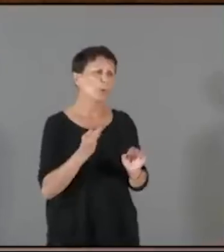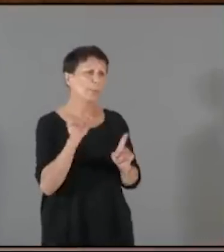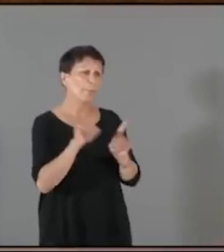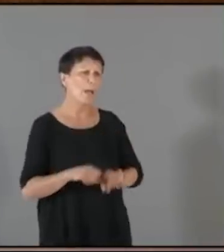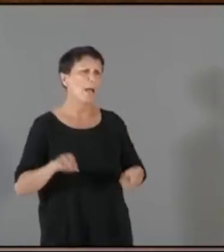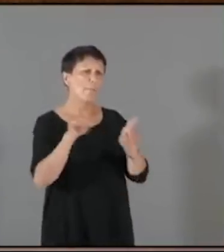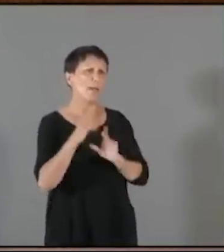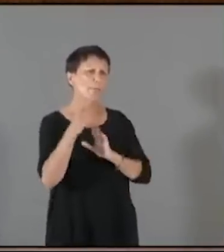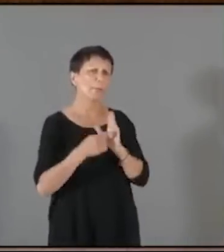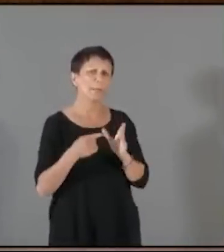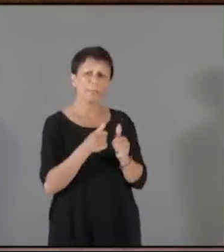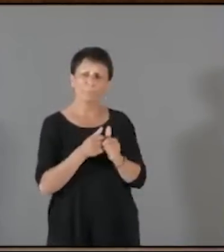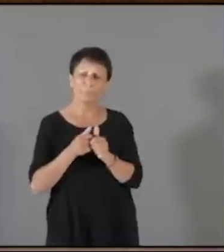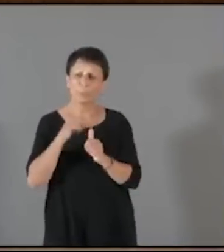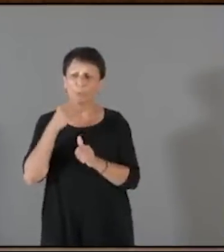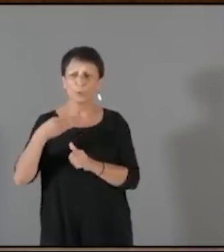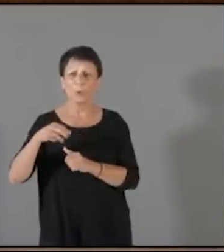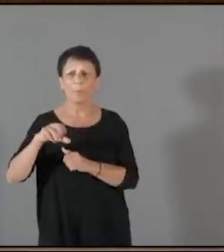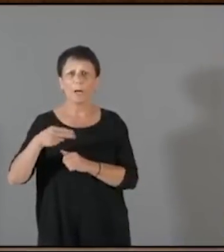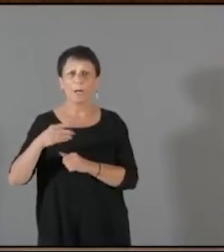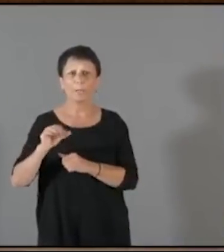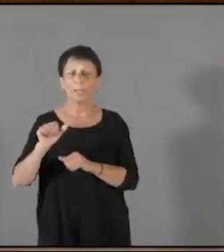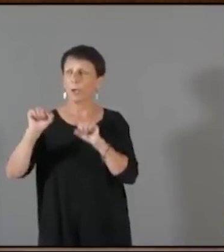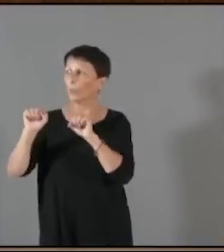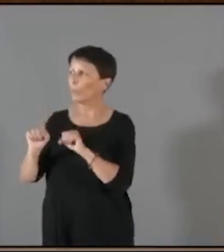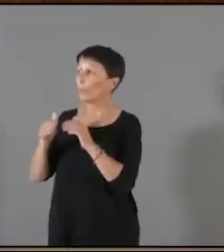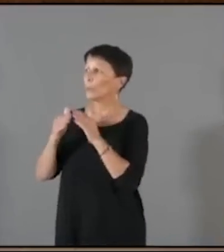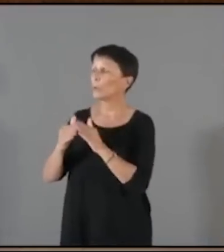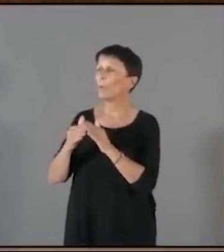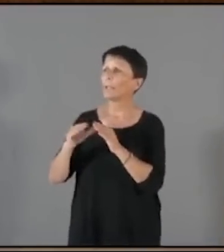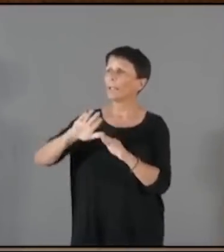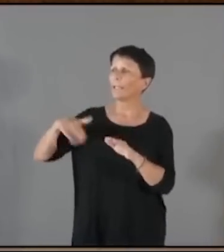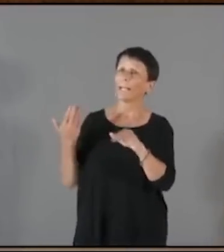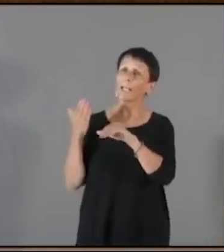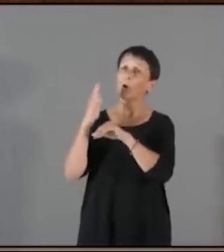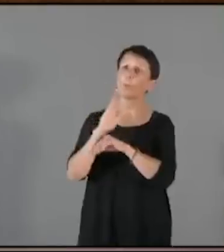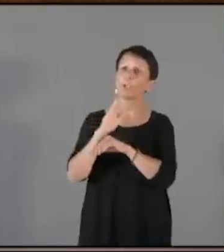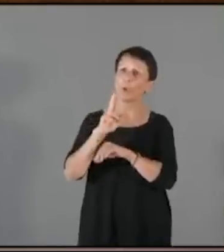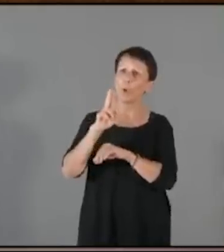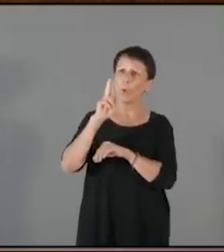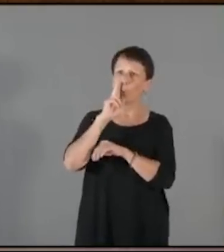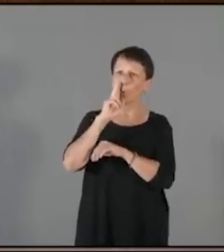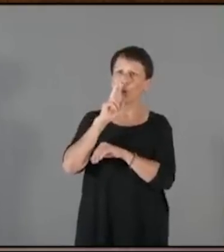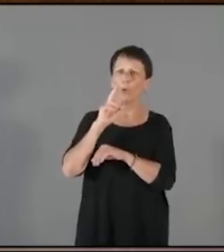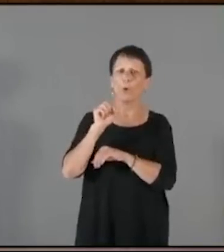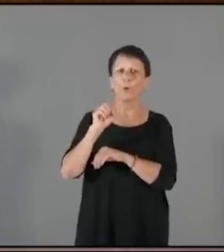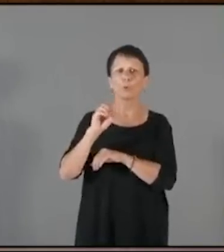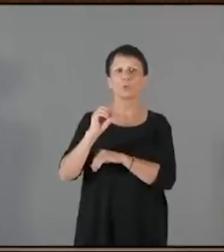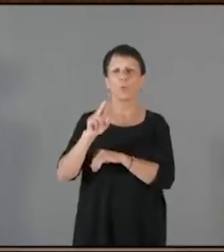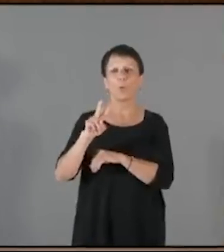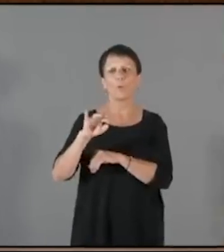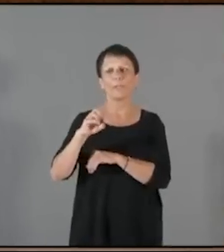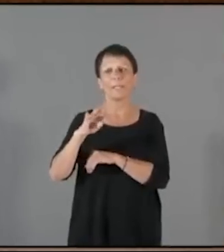avec monsieur Maranda. Est-ce que vous pourriez demander à la dernière représentante de l'Union soviétique qui siège dans votre majorité d'essayer de me